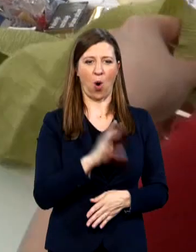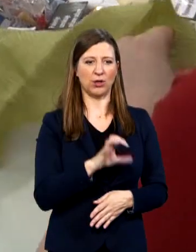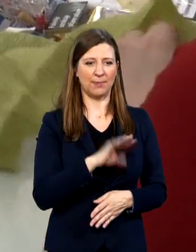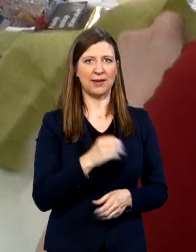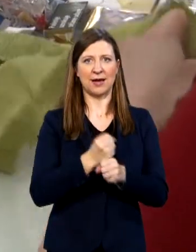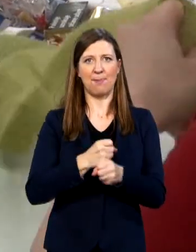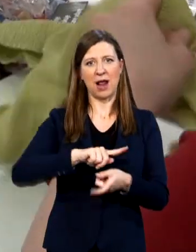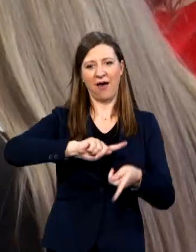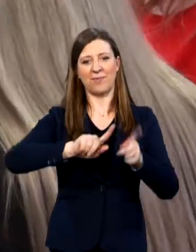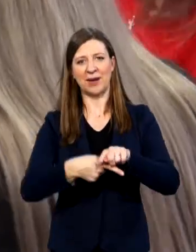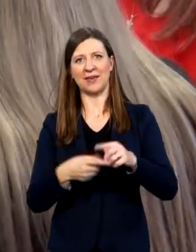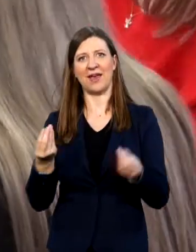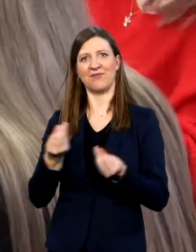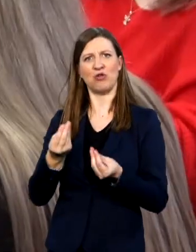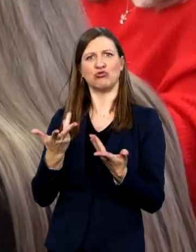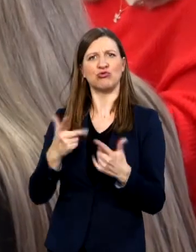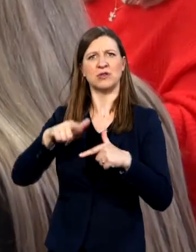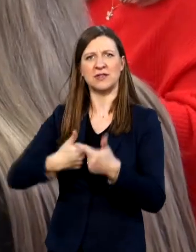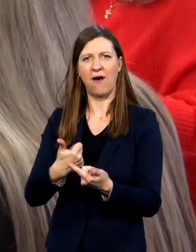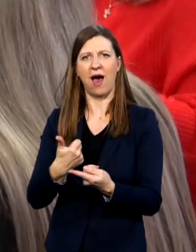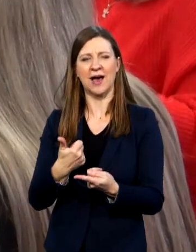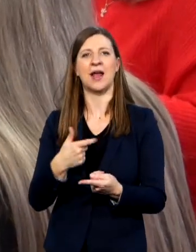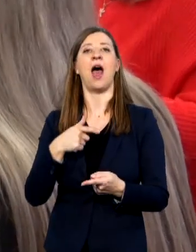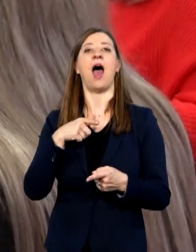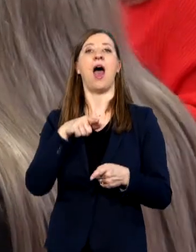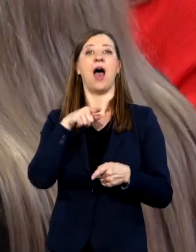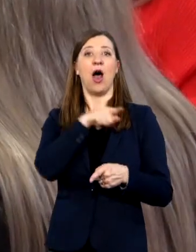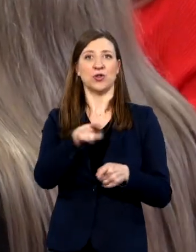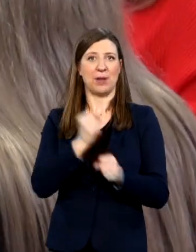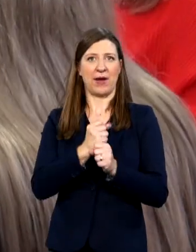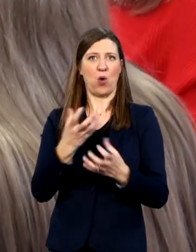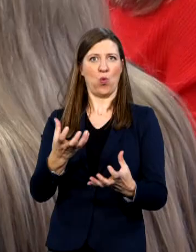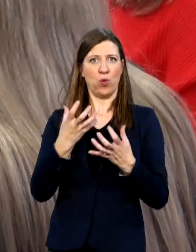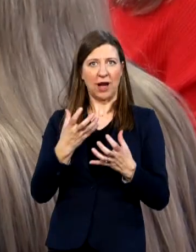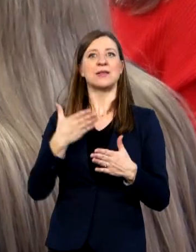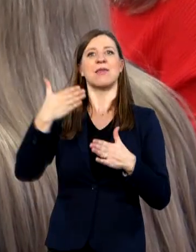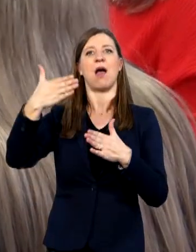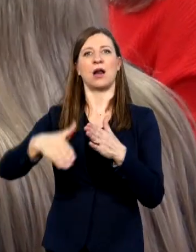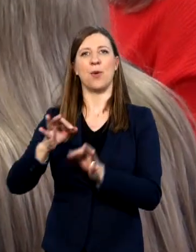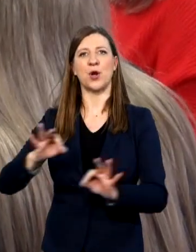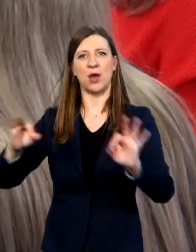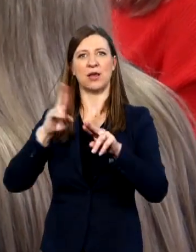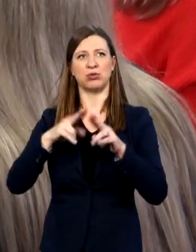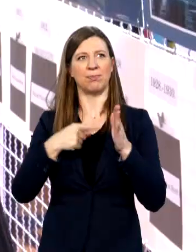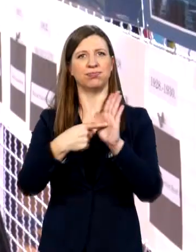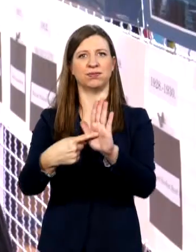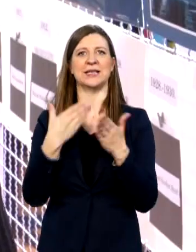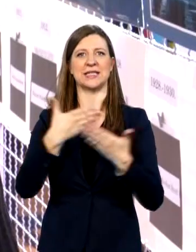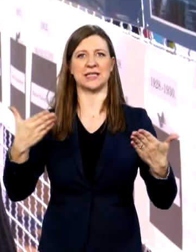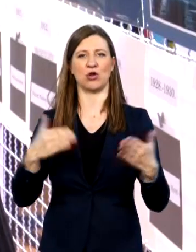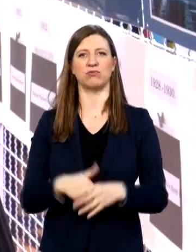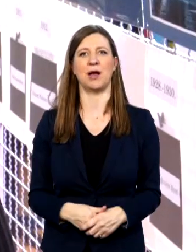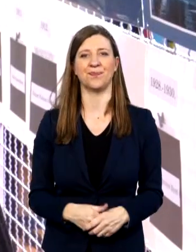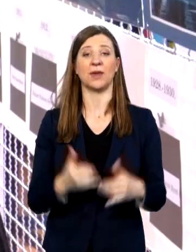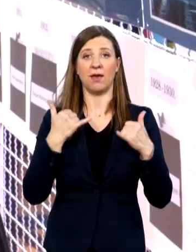pregršt izvrsnih uradaka. Najbolji i najkreativniji učenički radovi bit će nagrađeni i izloženi na kraju projekta. Danas se